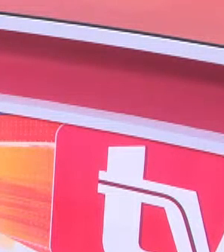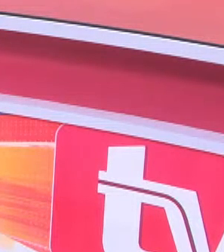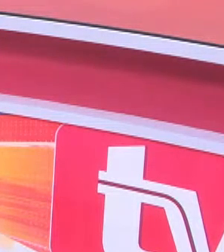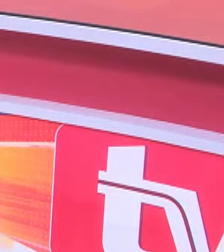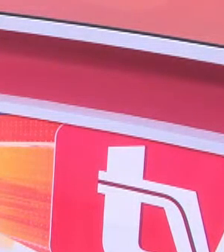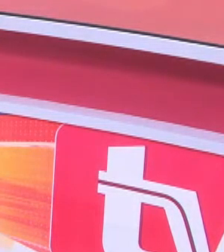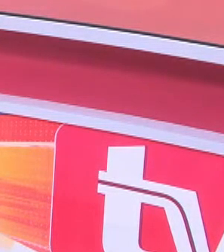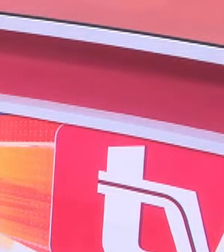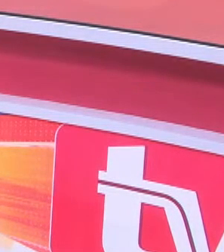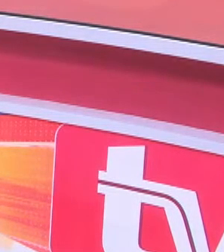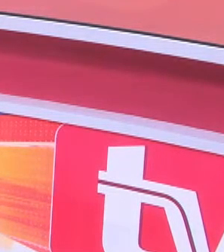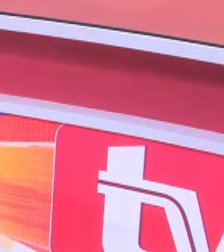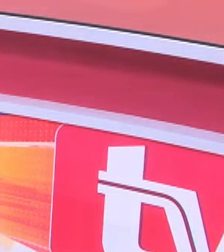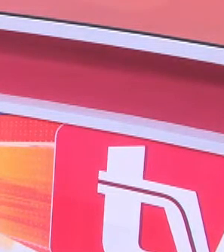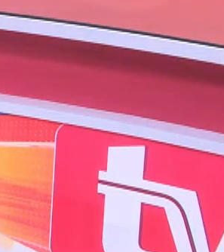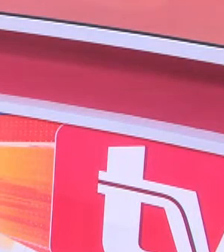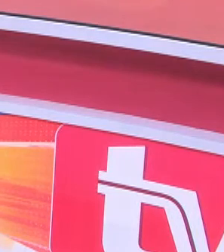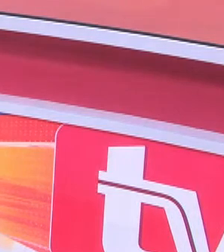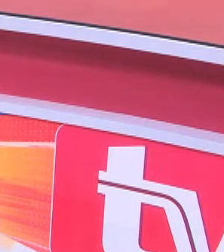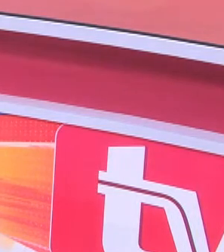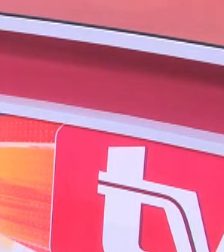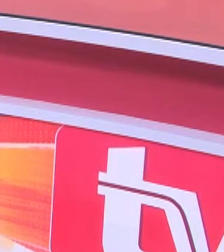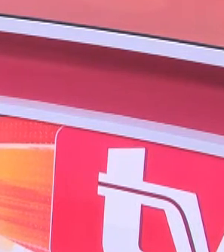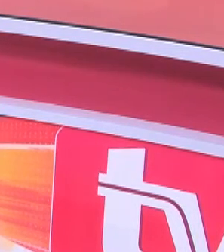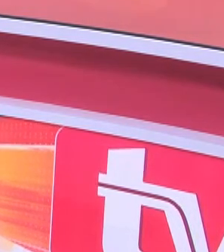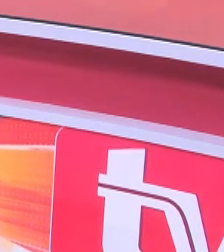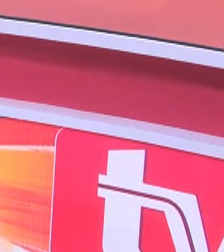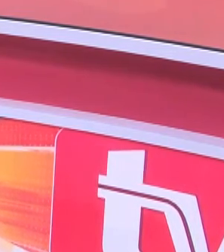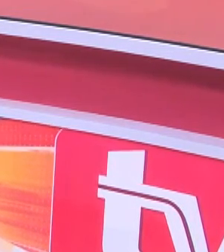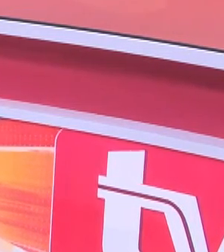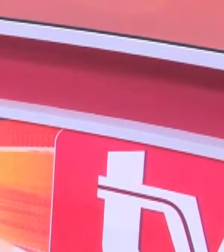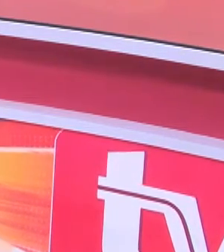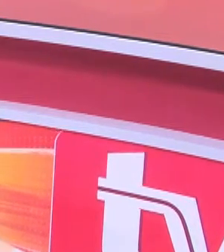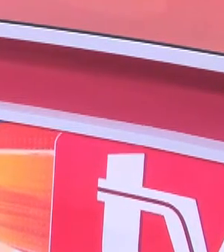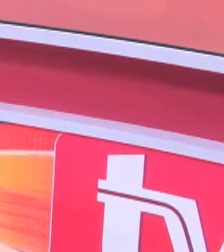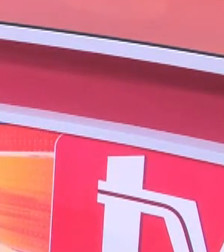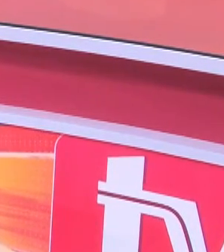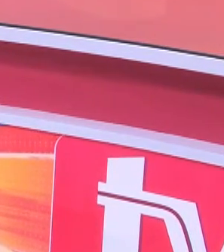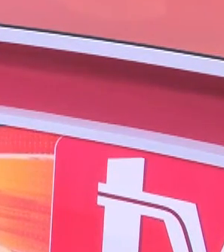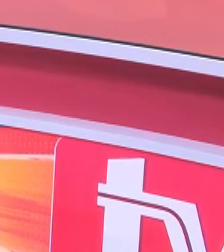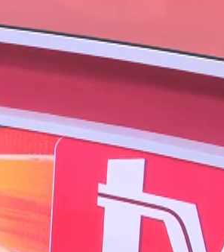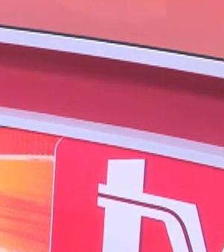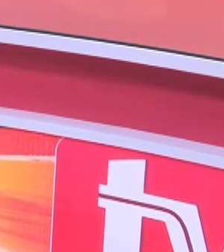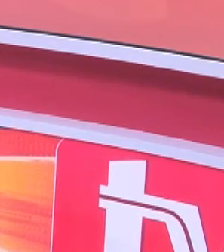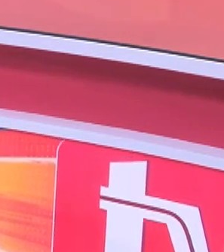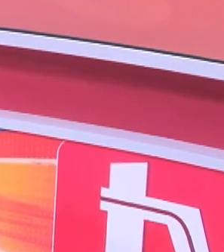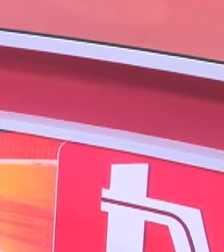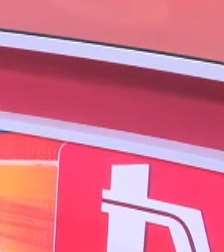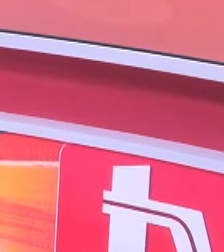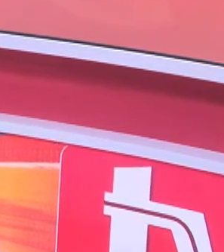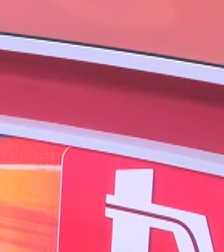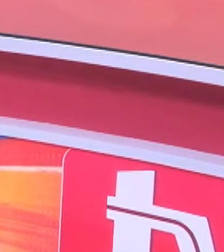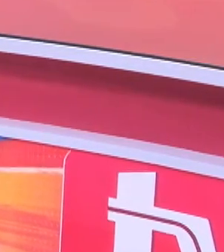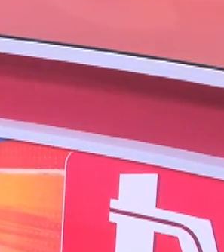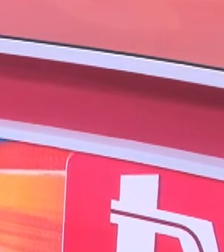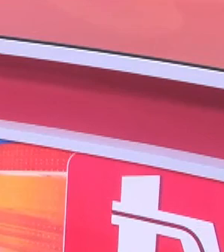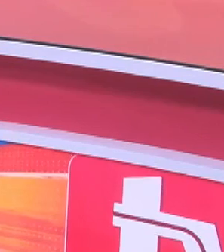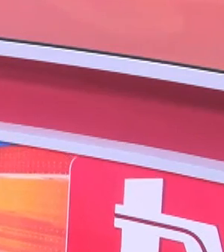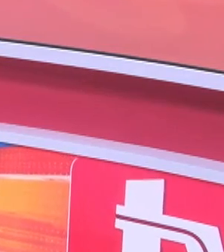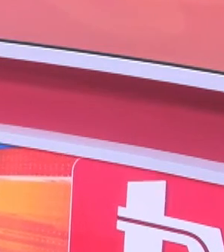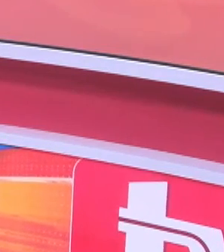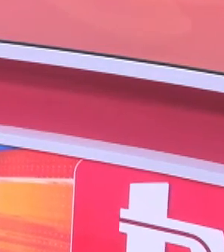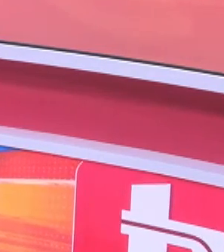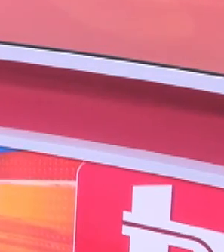Saa moja saa za Afrika ya Mashariki, nikitumai kwamba siku yako imekuwa ya kufana popote pale ulipo. Hujambo na